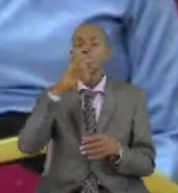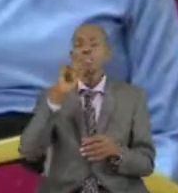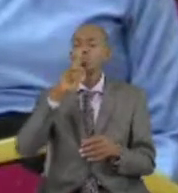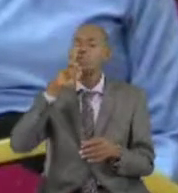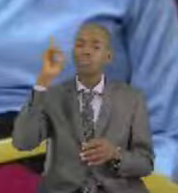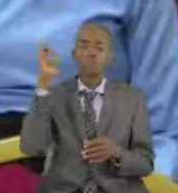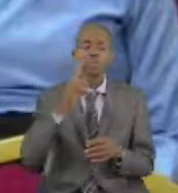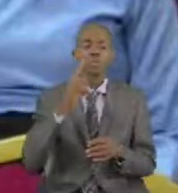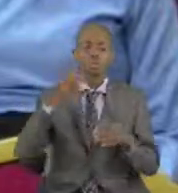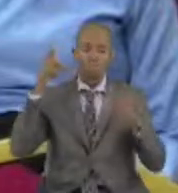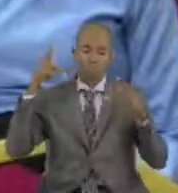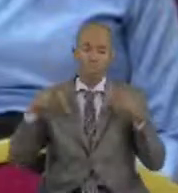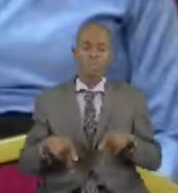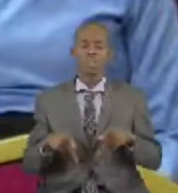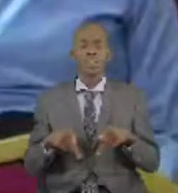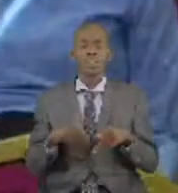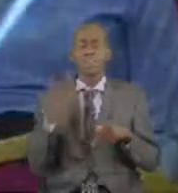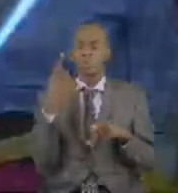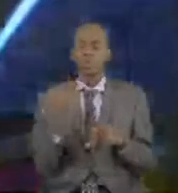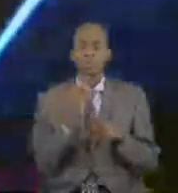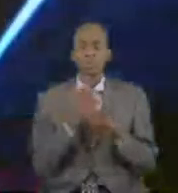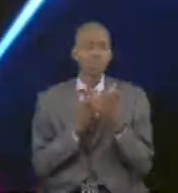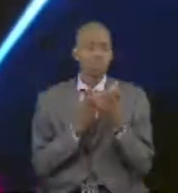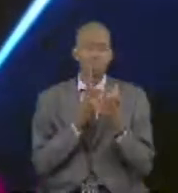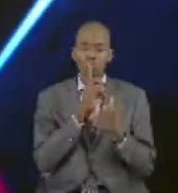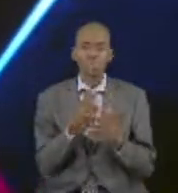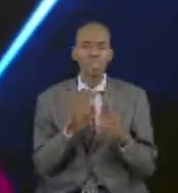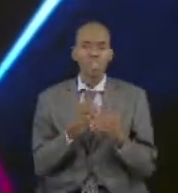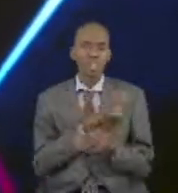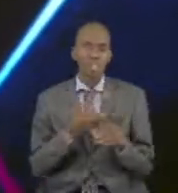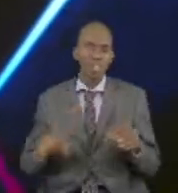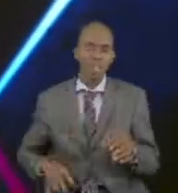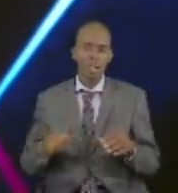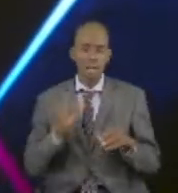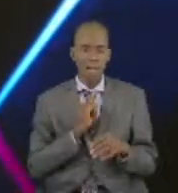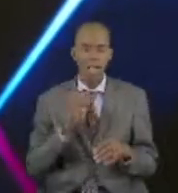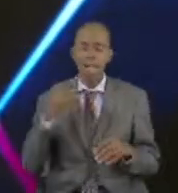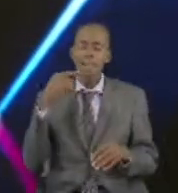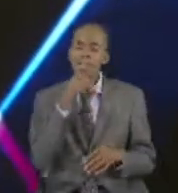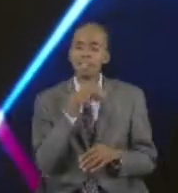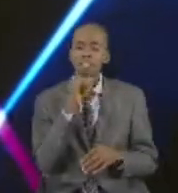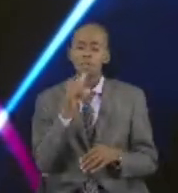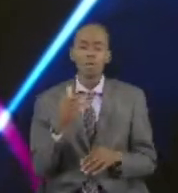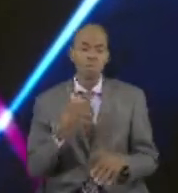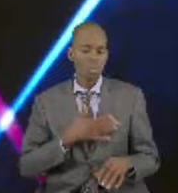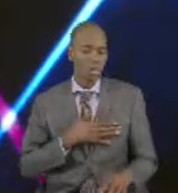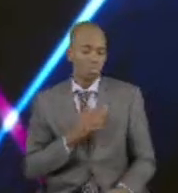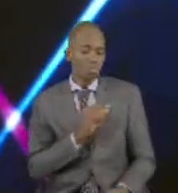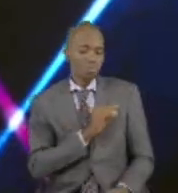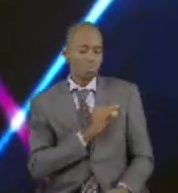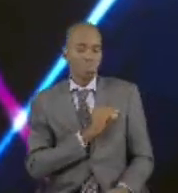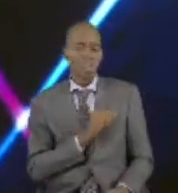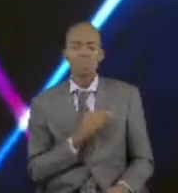vérité personnifiée. Je dis la vérité en Christ. Je ne mens point. Ma conscience m'en